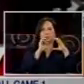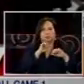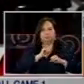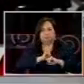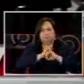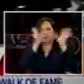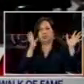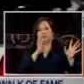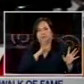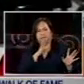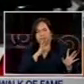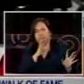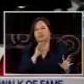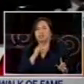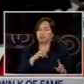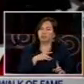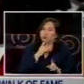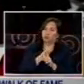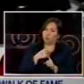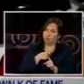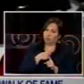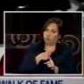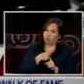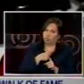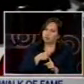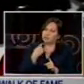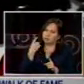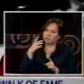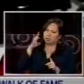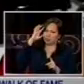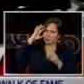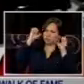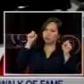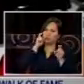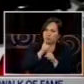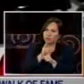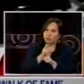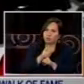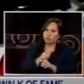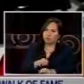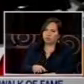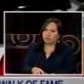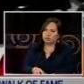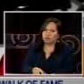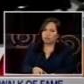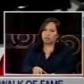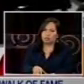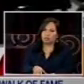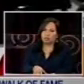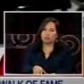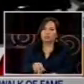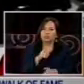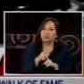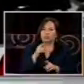only president I know, former president, for whom an aircraft carrier was named while he was still